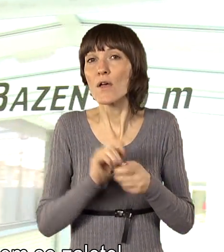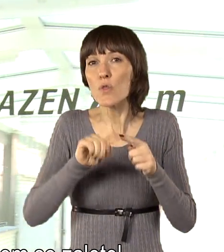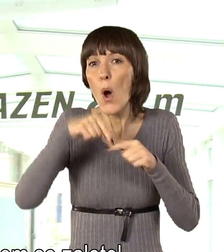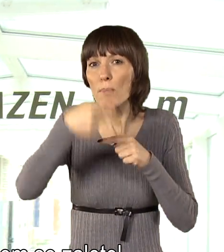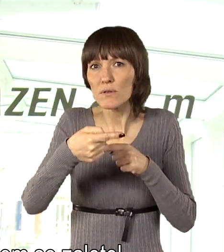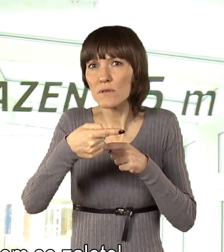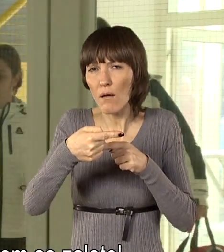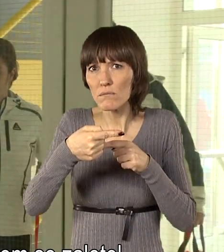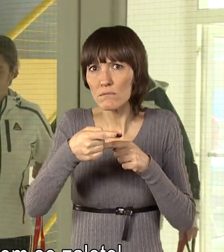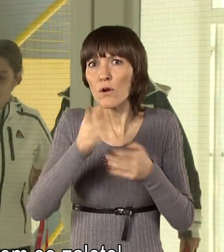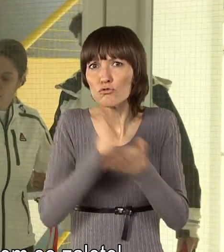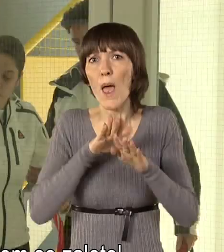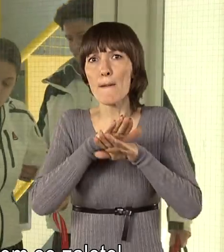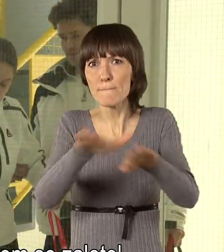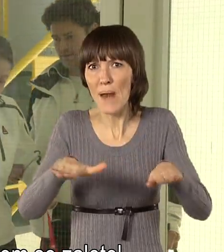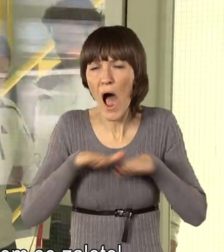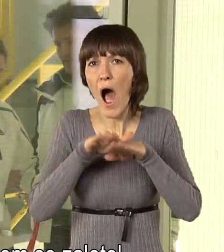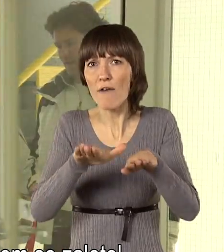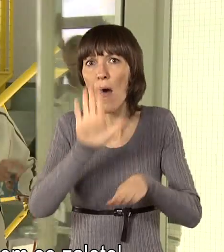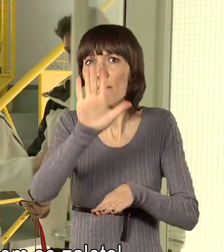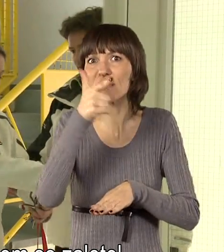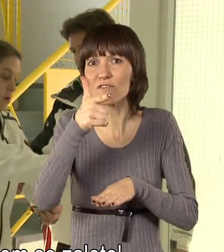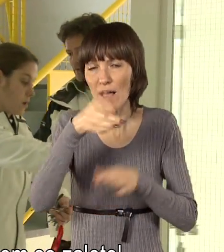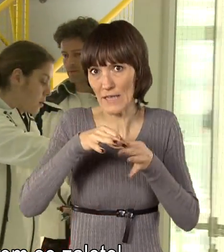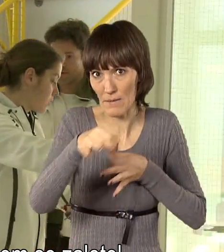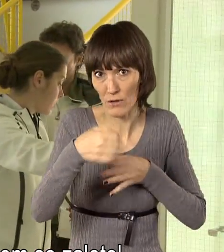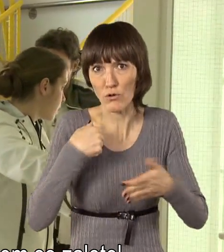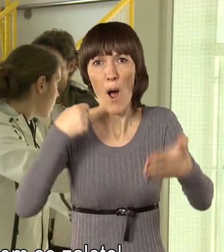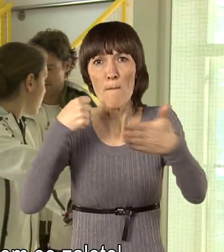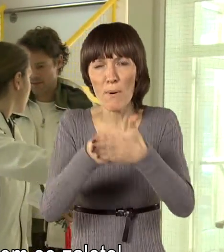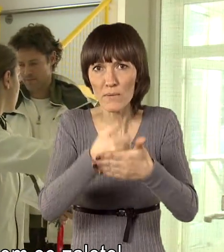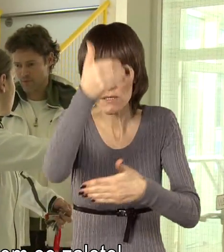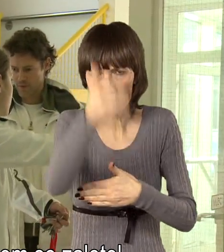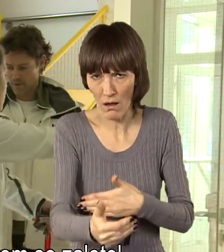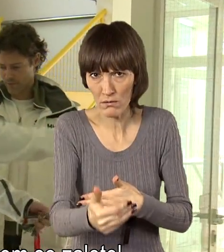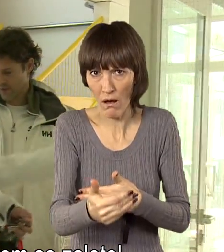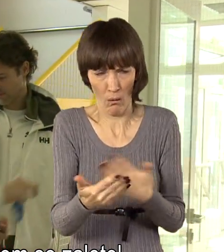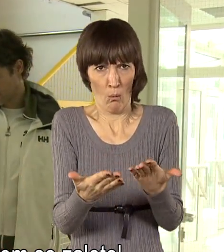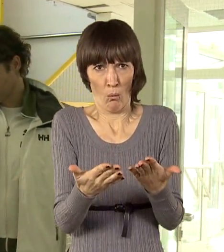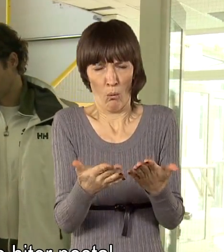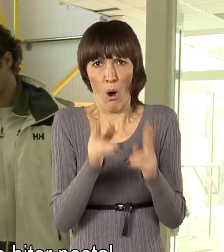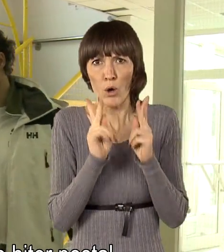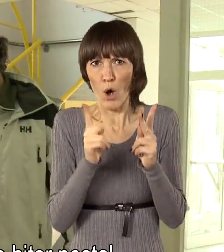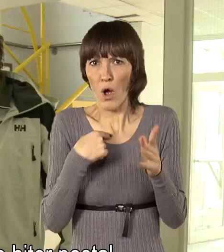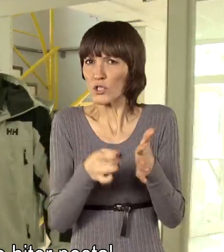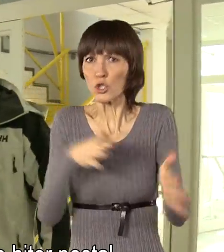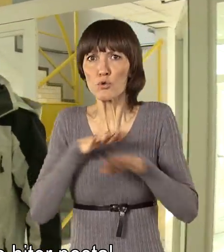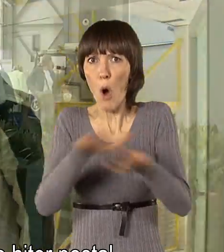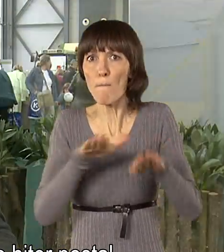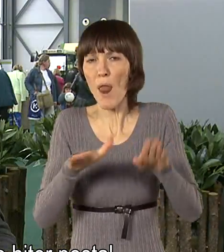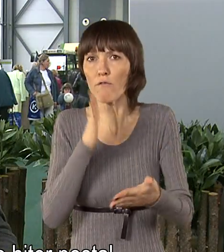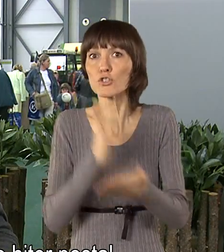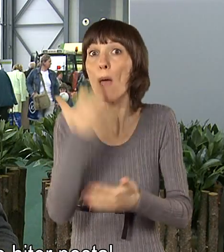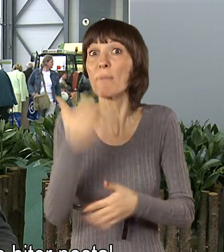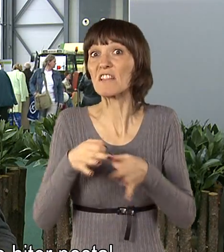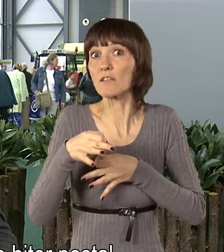Skratka, jaz sem šele po 25 metrih, ko sem se zaletel praktično v steno, ne, se ustavil, sem rekel, to je pa neverjetno hitro, ne, sem pa zelo hiter